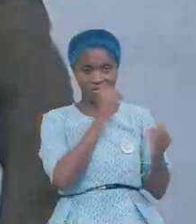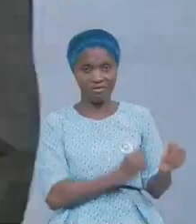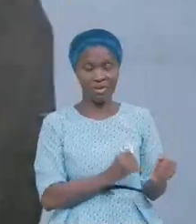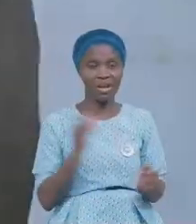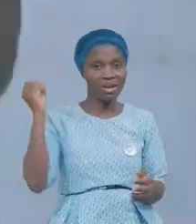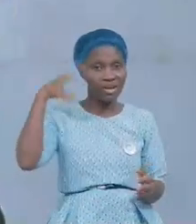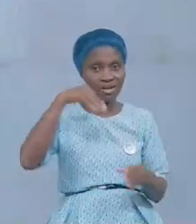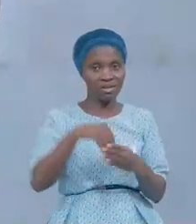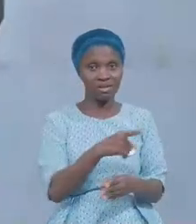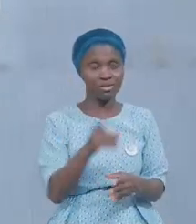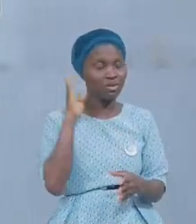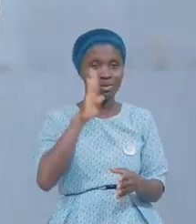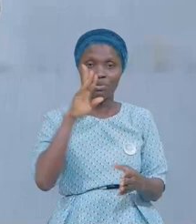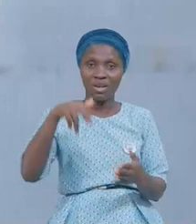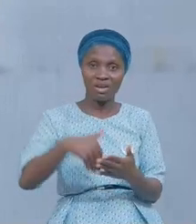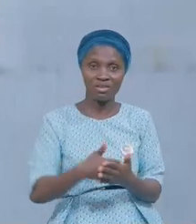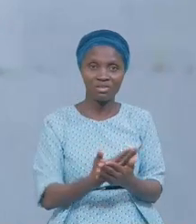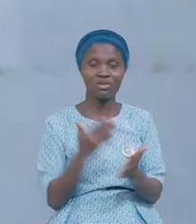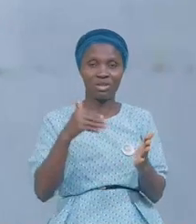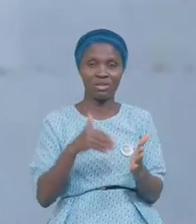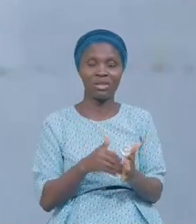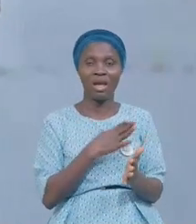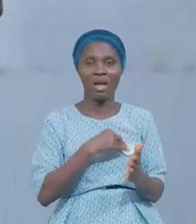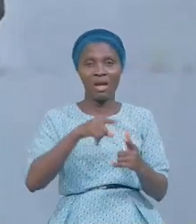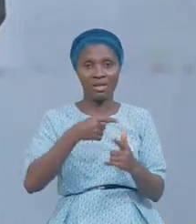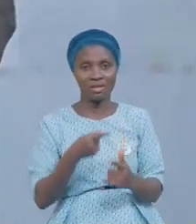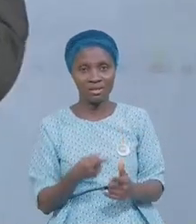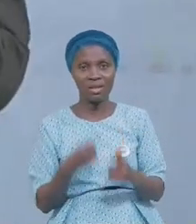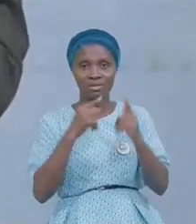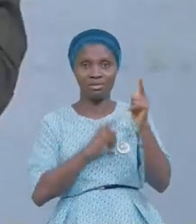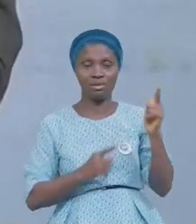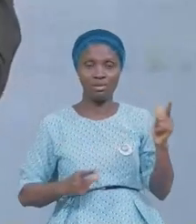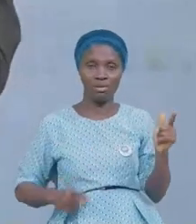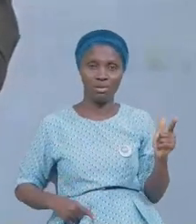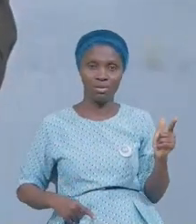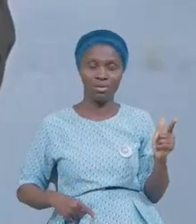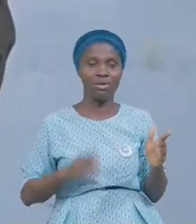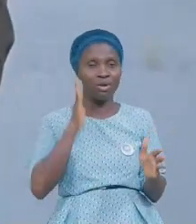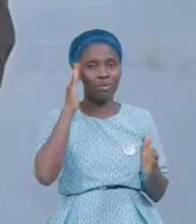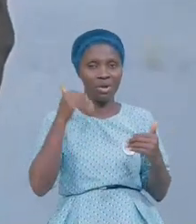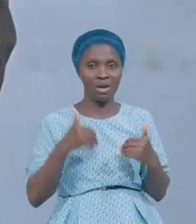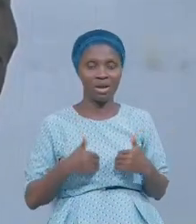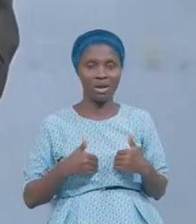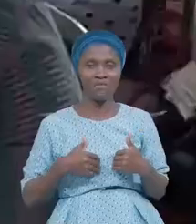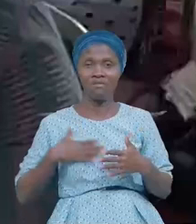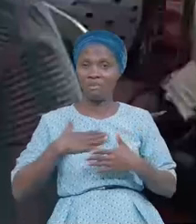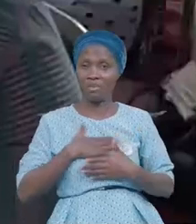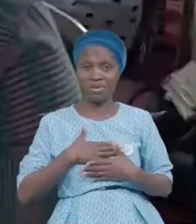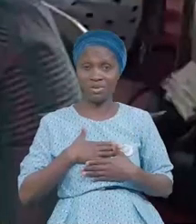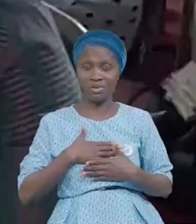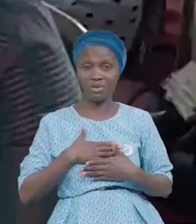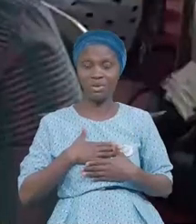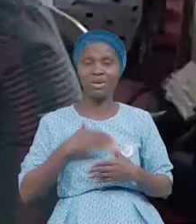soient rafraîchies. Alors, le Seigneur prendra plaisir en toi.